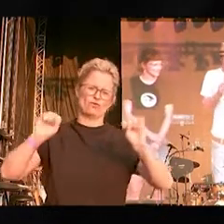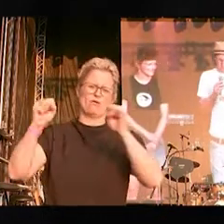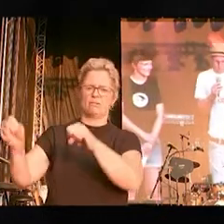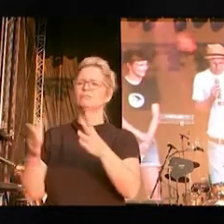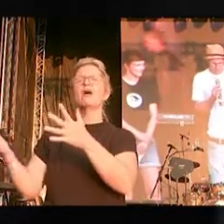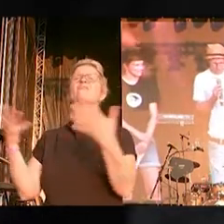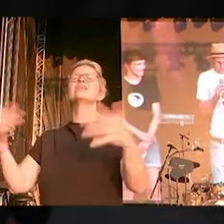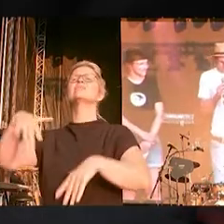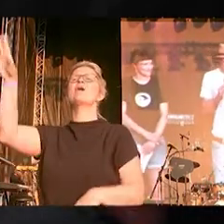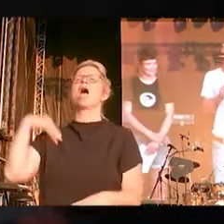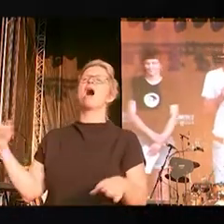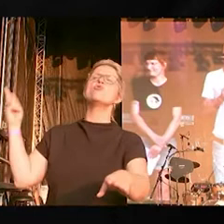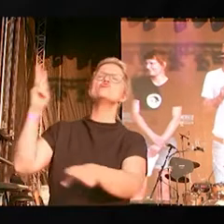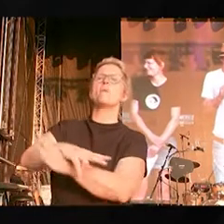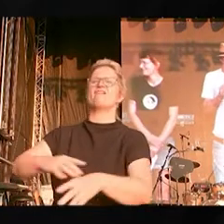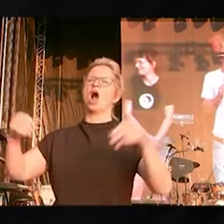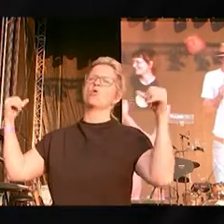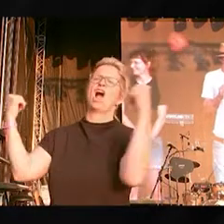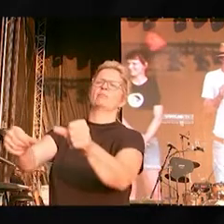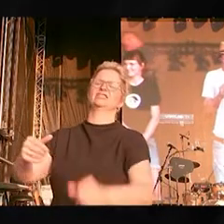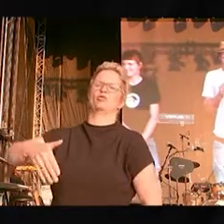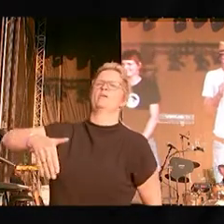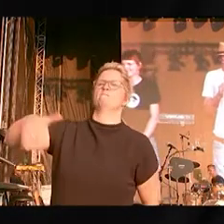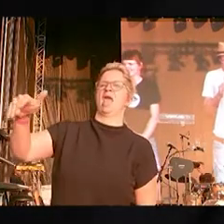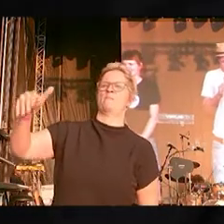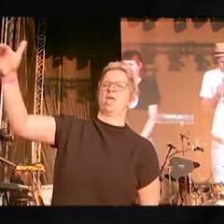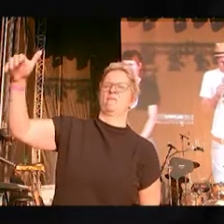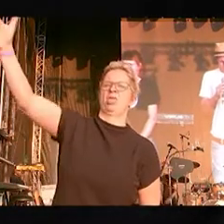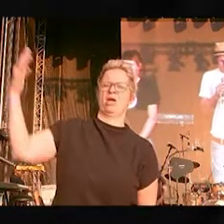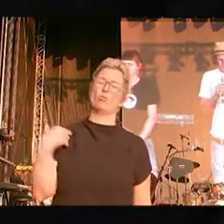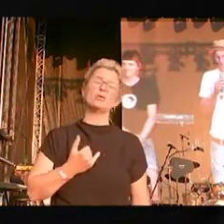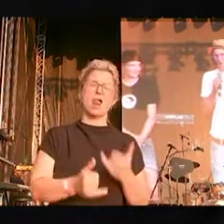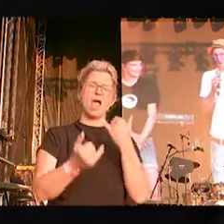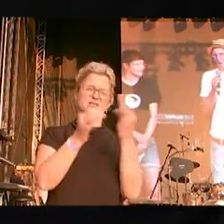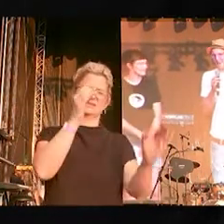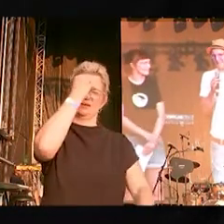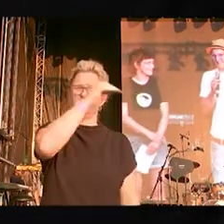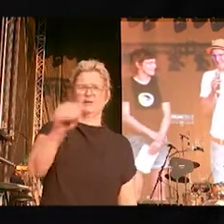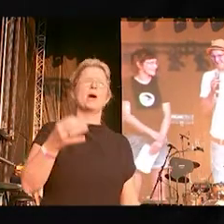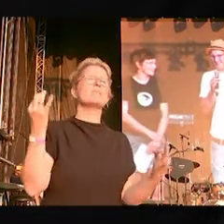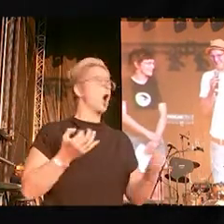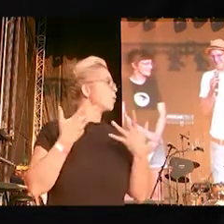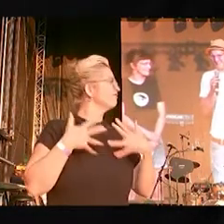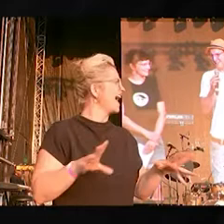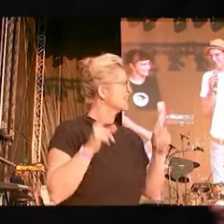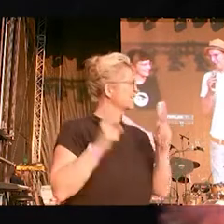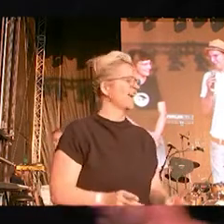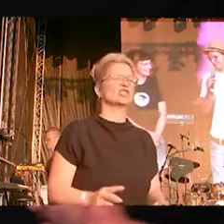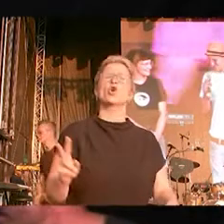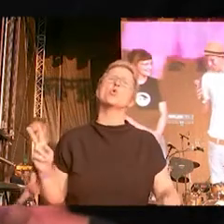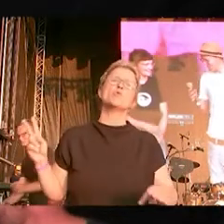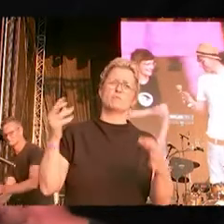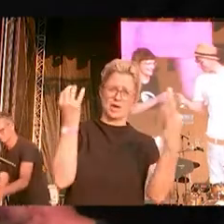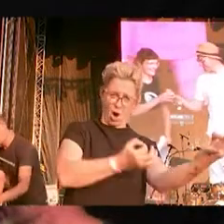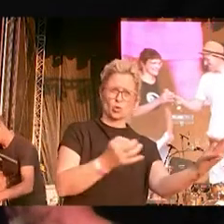Stattdessen wurden Überwachung und Repression hochgefahren. Und der letzte Satz ist, wir brauchen Freiheitsrechte, keine Überwachung.